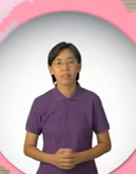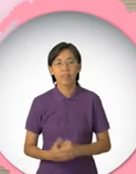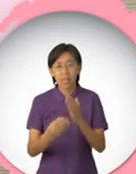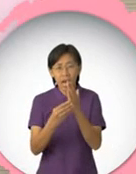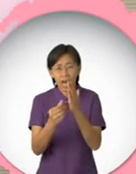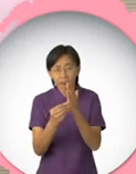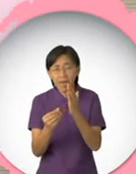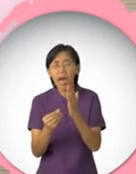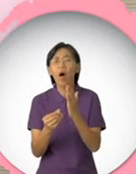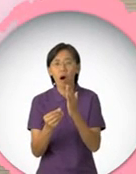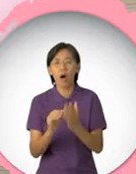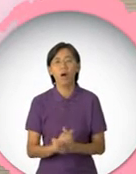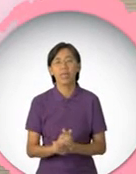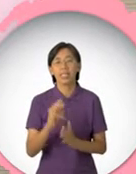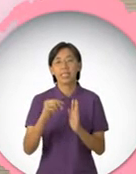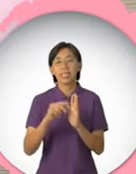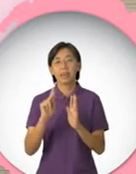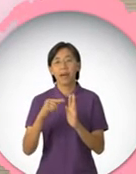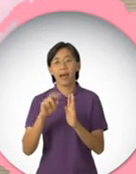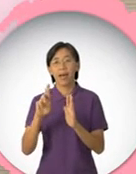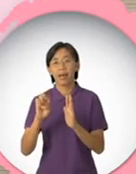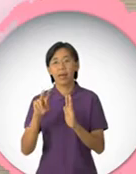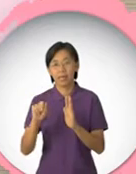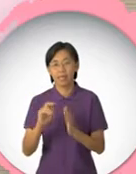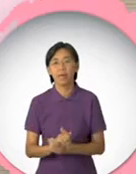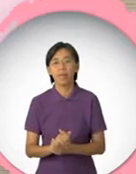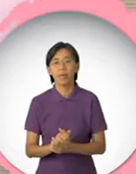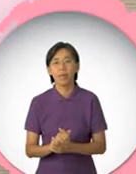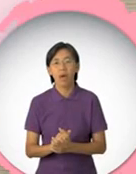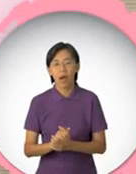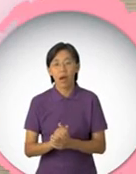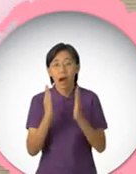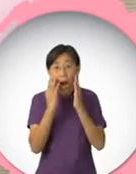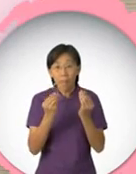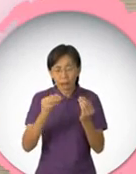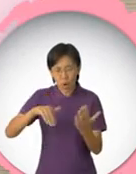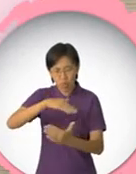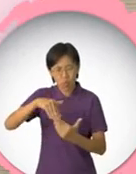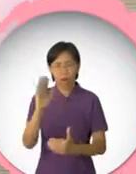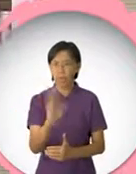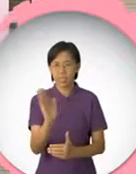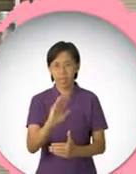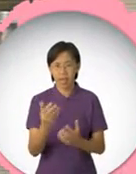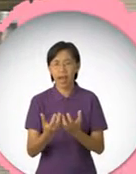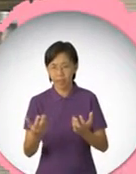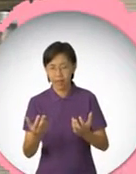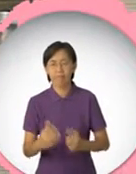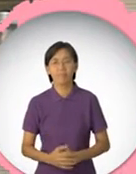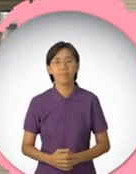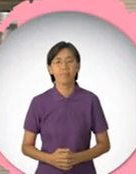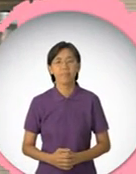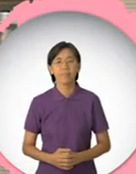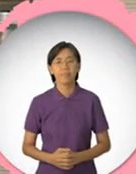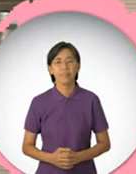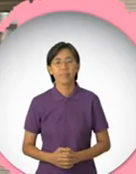ที่แทรกค่ะจะเป็นเพลสตี้มาการีนนะคะนี่ไม่ได้ผสมลงไปในเนื้อโดจะเป็นไขมันต่างหากนะคะตัวของเพลสตี้มา